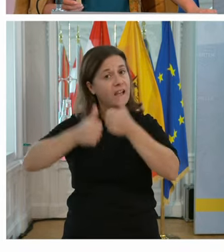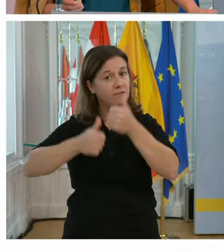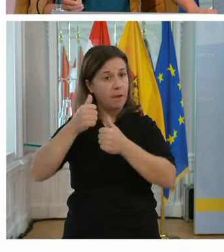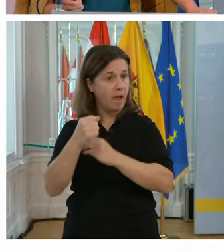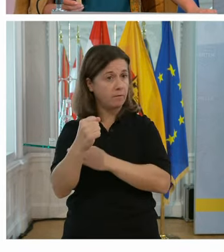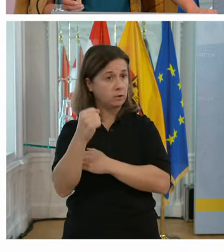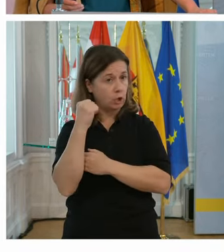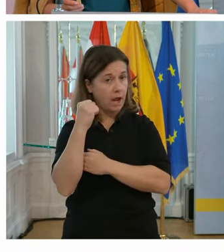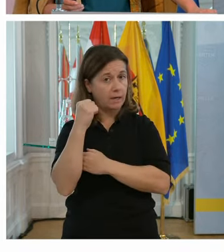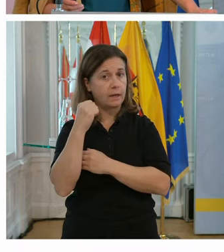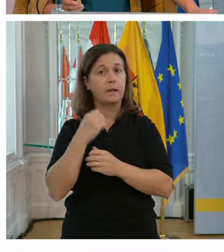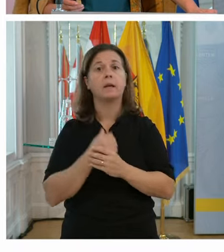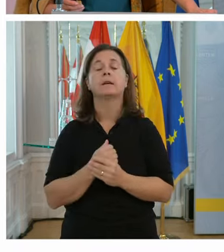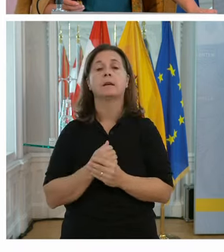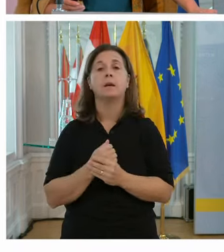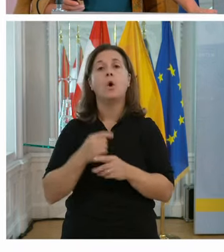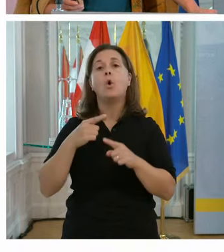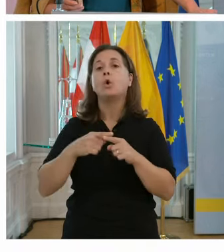Wettbewerbsstärke,